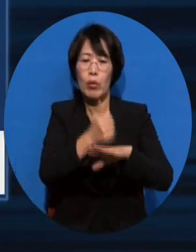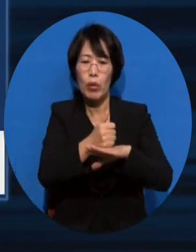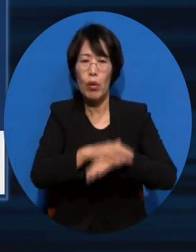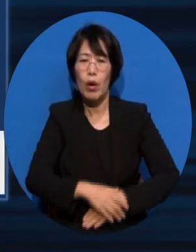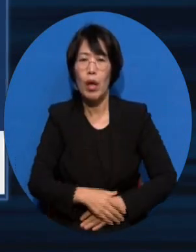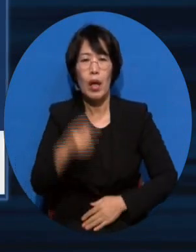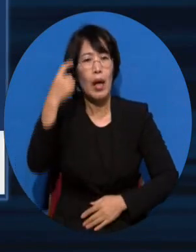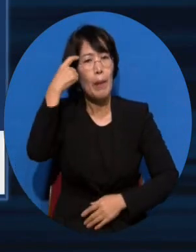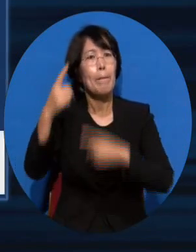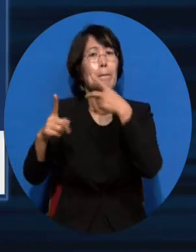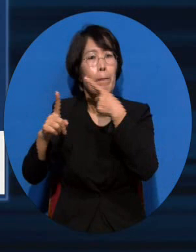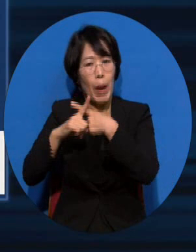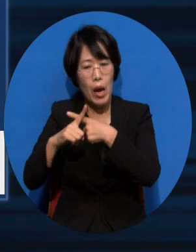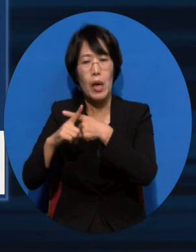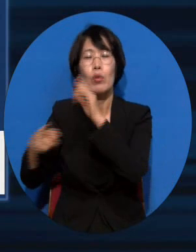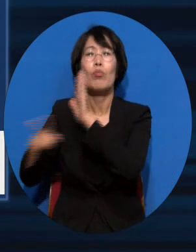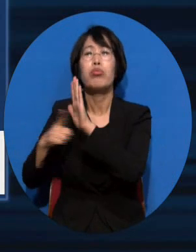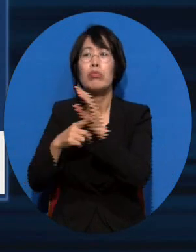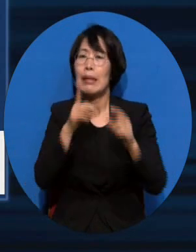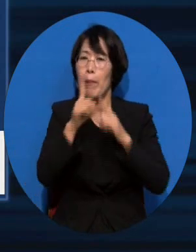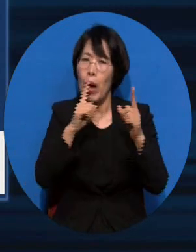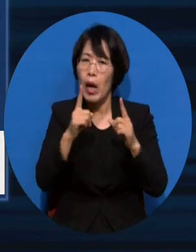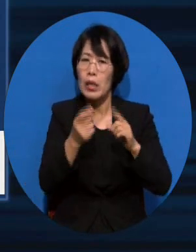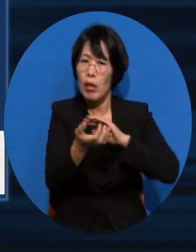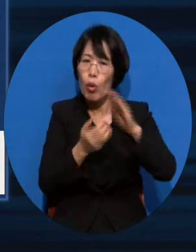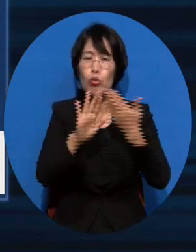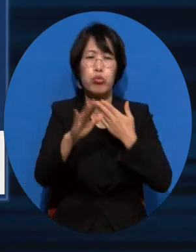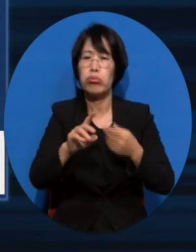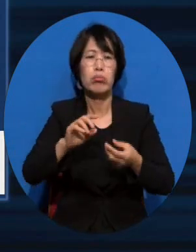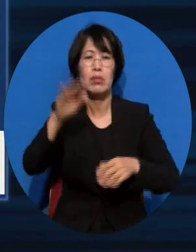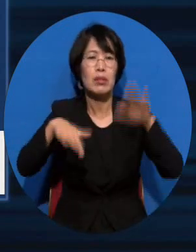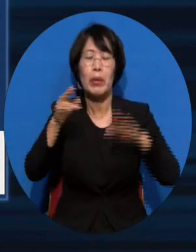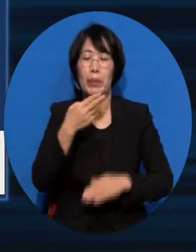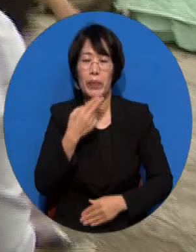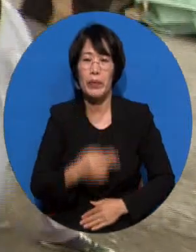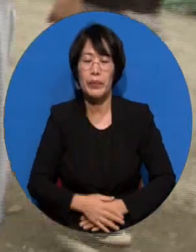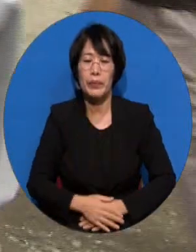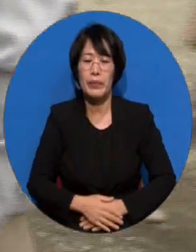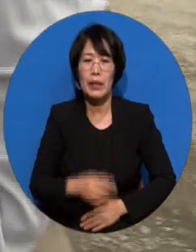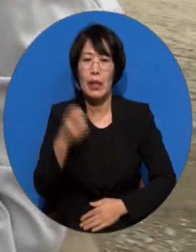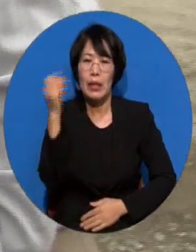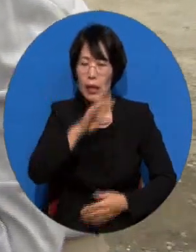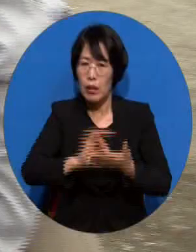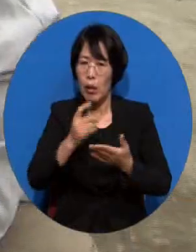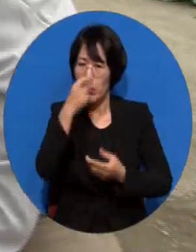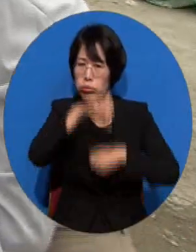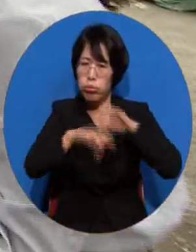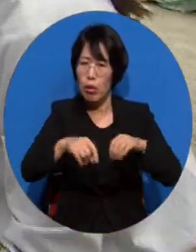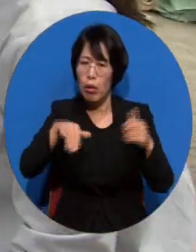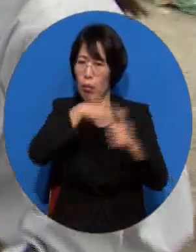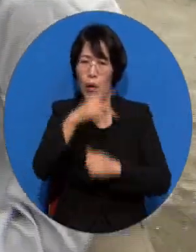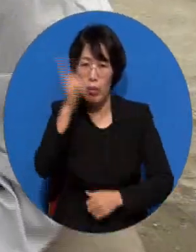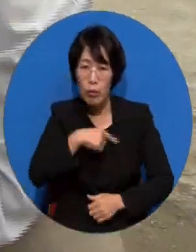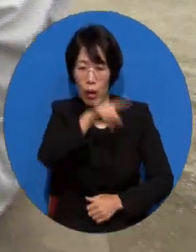긍정어와 부정어가 쓰인 빈도가 코로나19 전이나 후나 크게 차이 나지는 않았습니다. 재활용 쓰레기 사용이 환경에 좋지